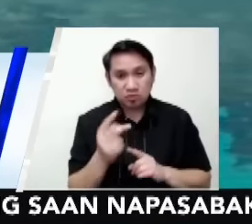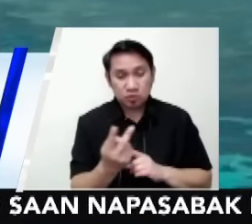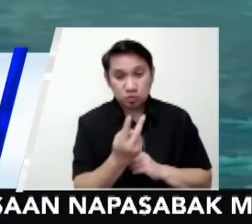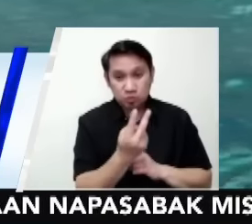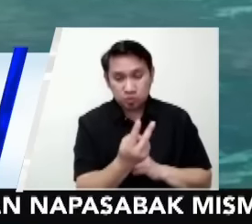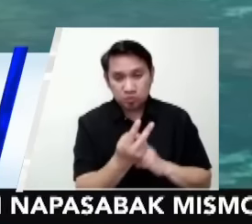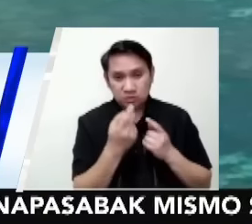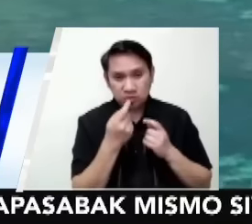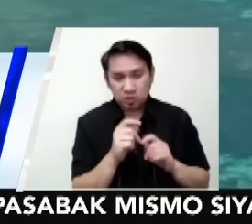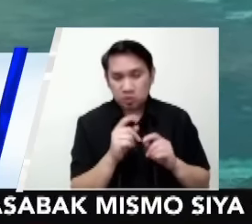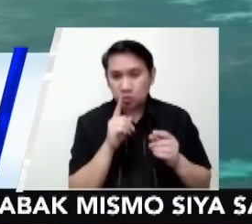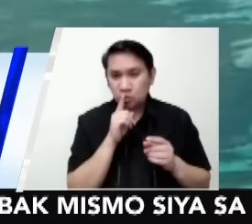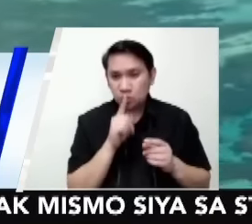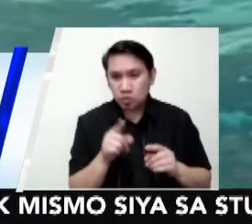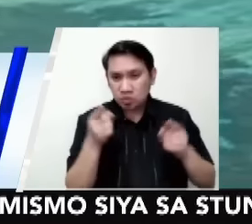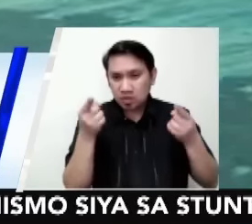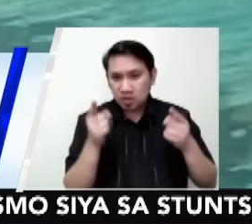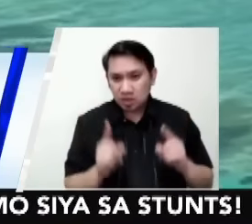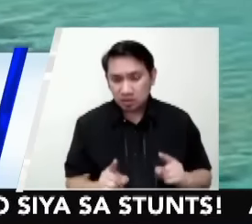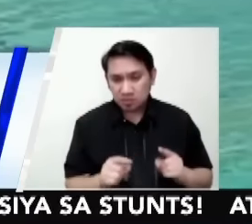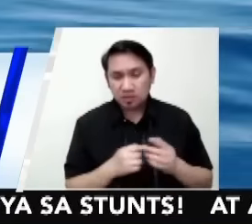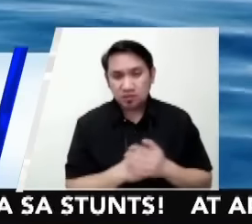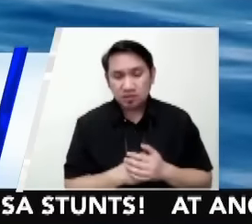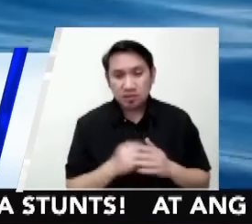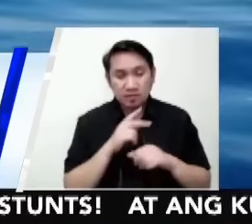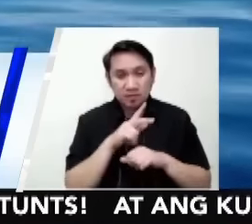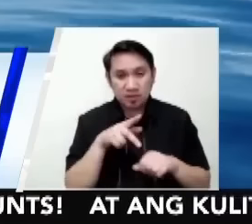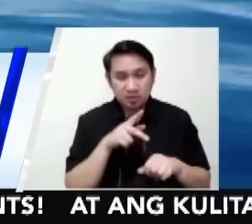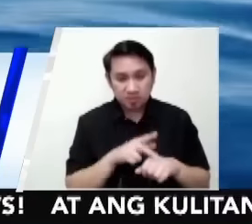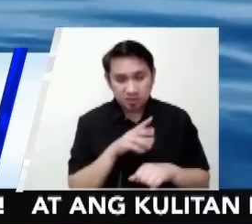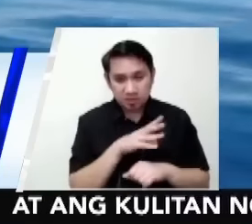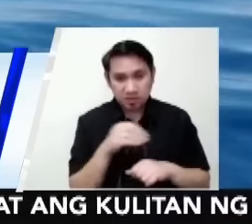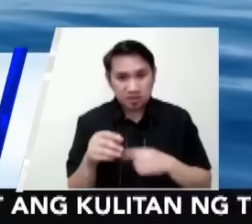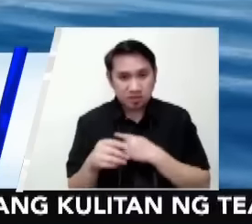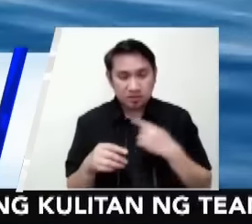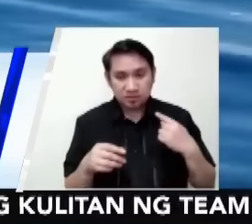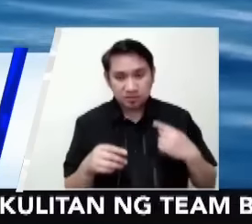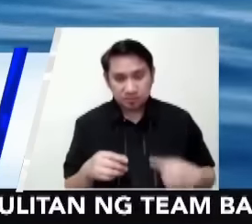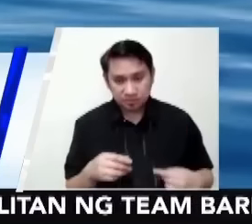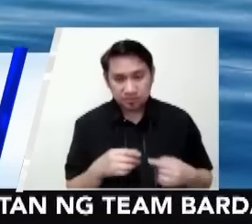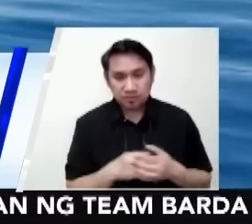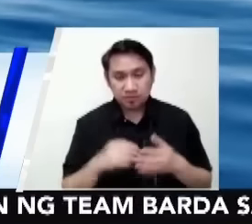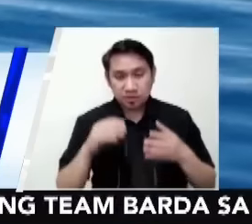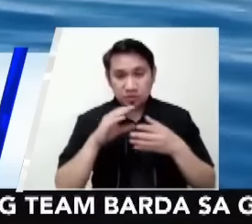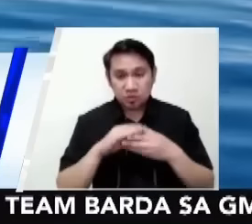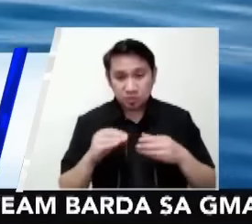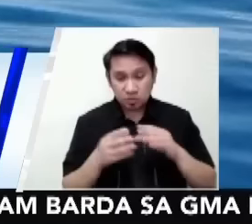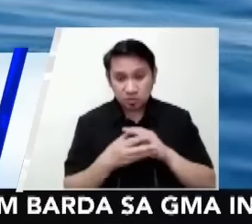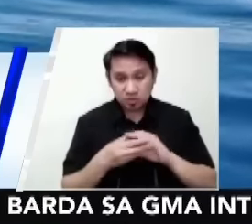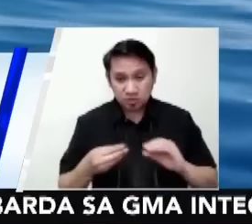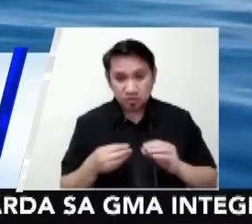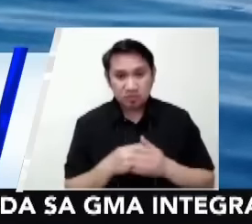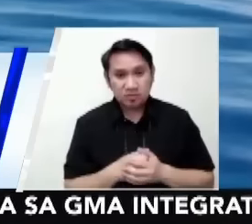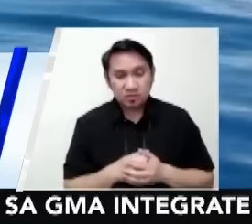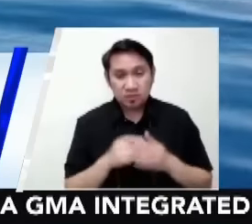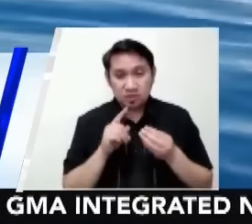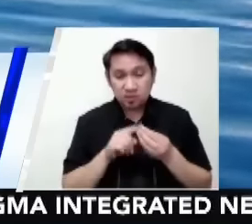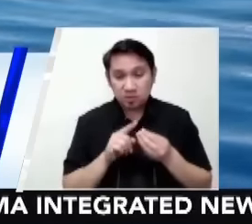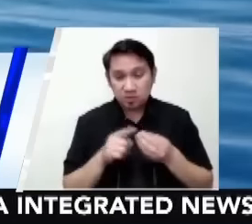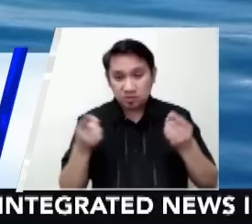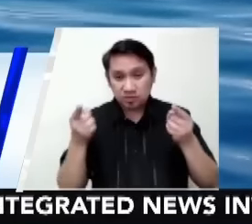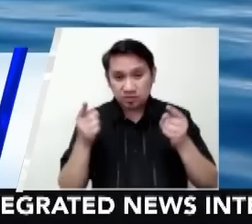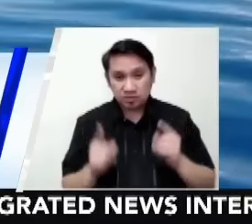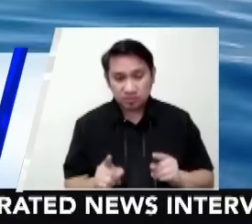ang nangyari sa pagitan ng mga pwersa ng Pilipinas at China. Ikwento ng unang source na isang opisyal na may alam sa nangyaring misyon. Bukod